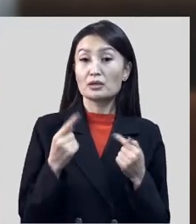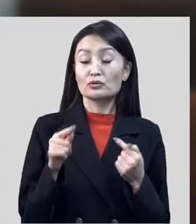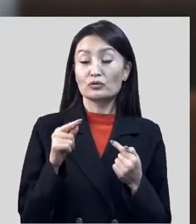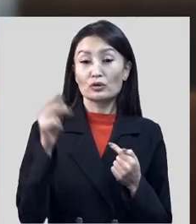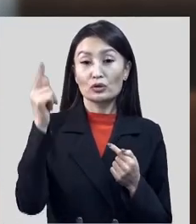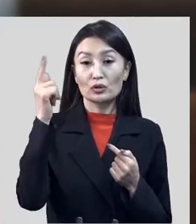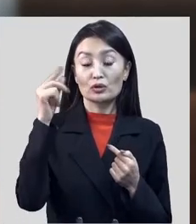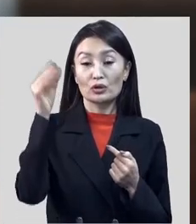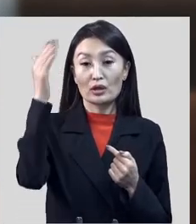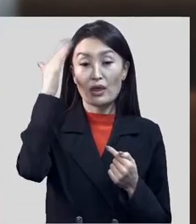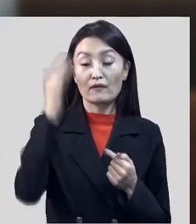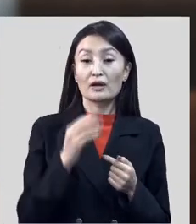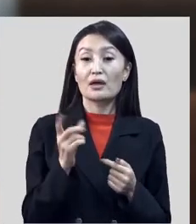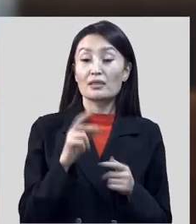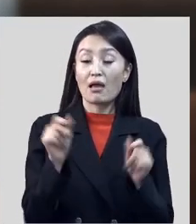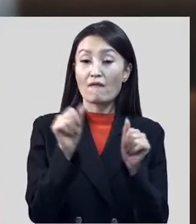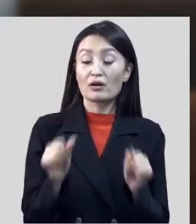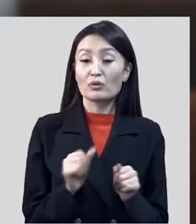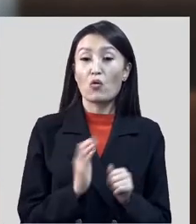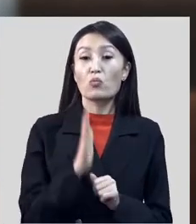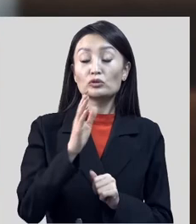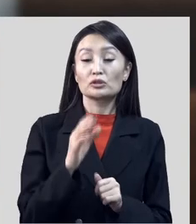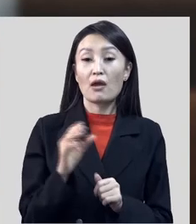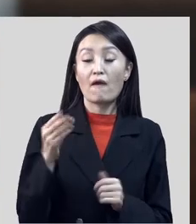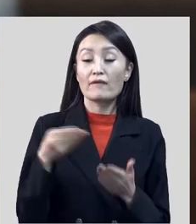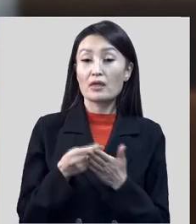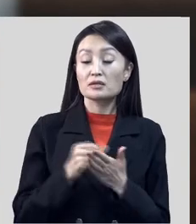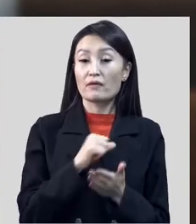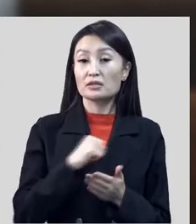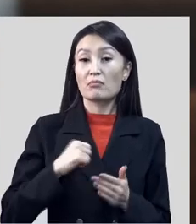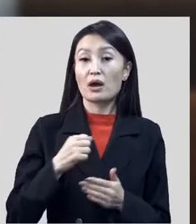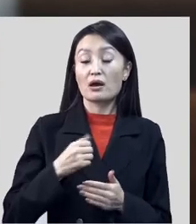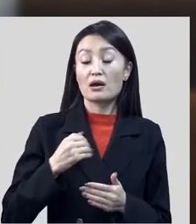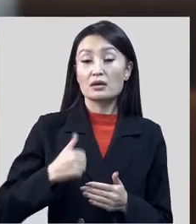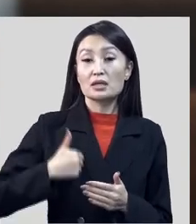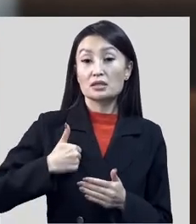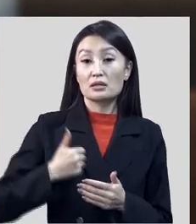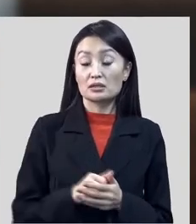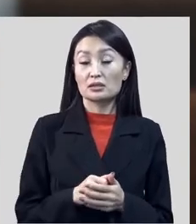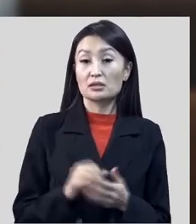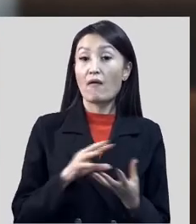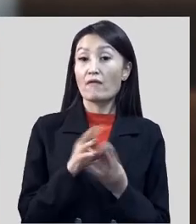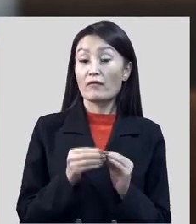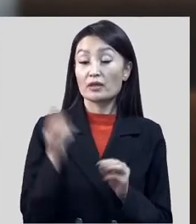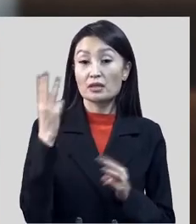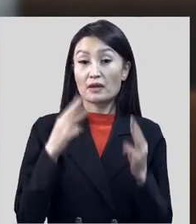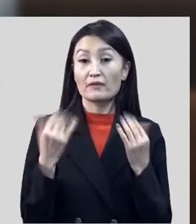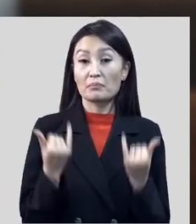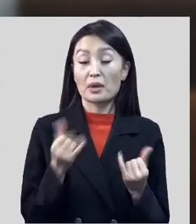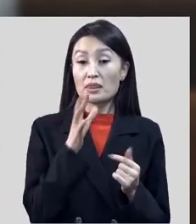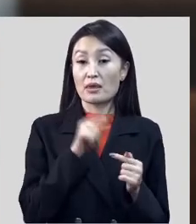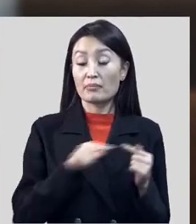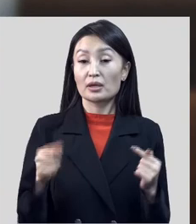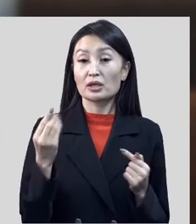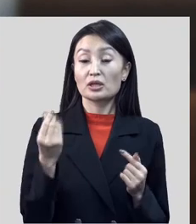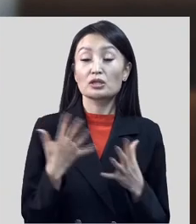для формирования в будущем финансовой самолет достаточности вывод современном мире деньги